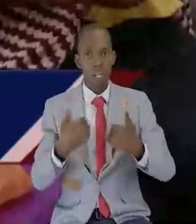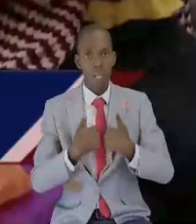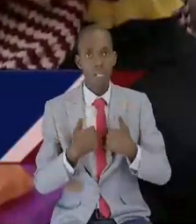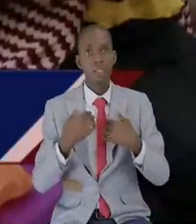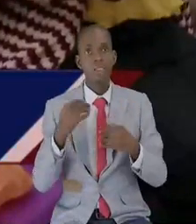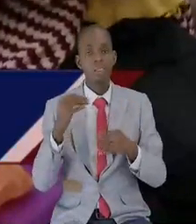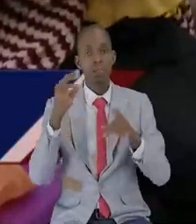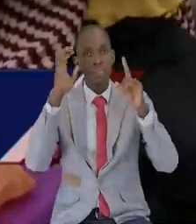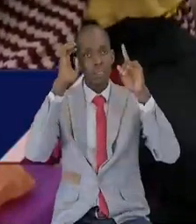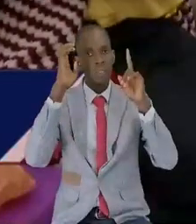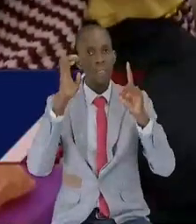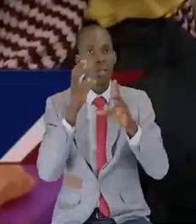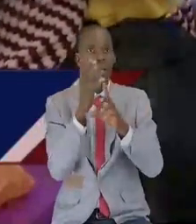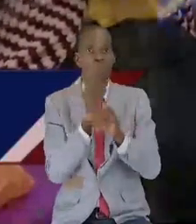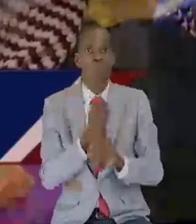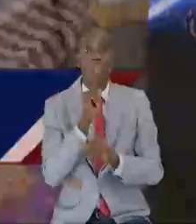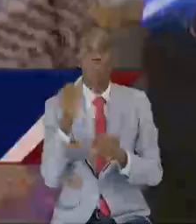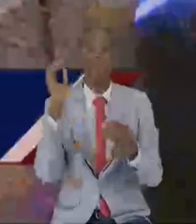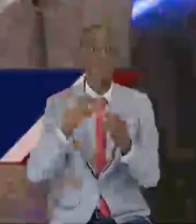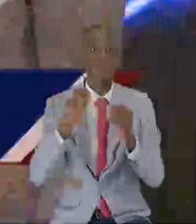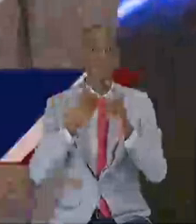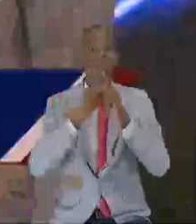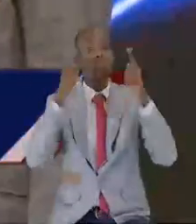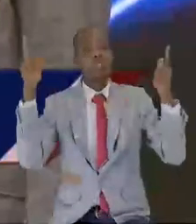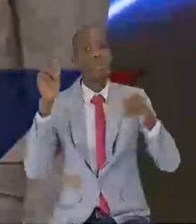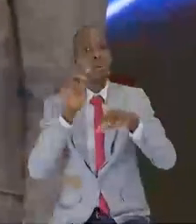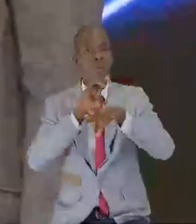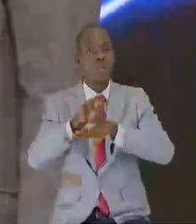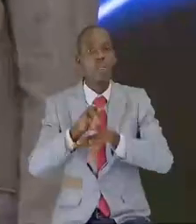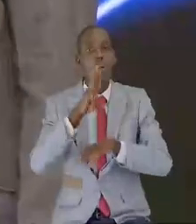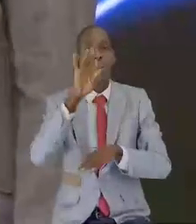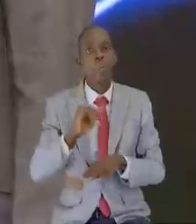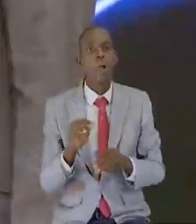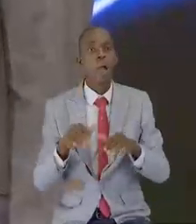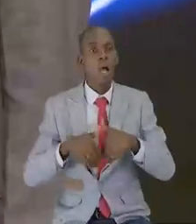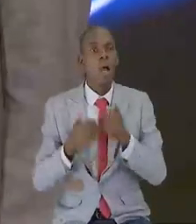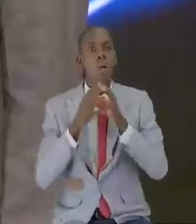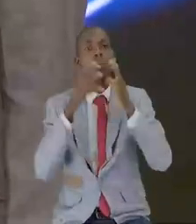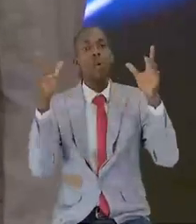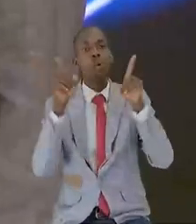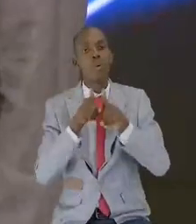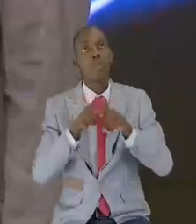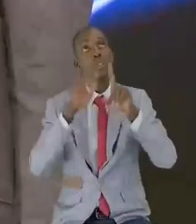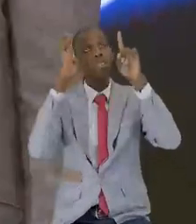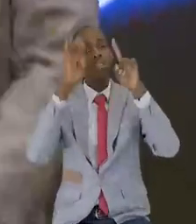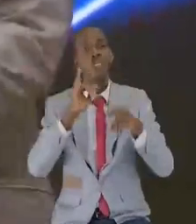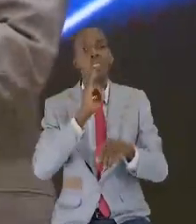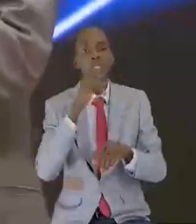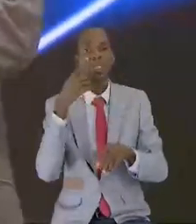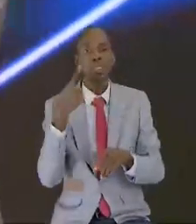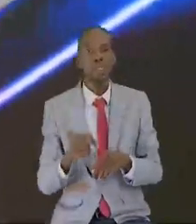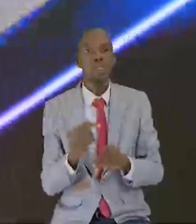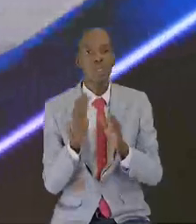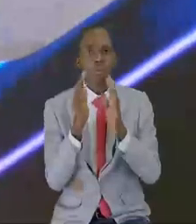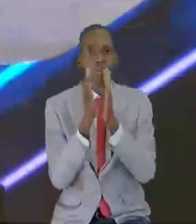il a obtenu un ministère d'autant supérieur qu'il est le médiateur d'une alliance plus excellente qui a